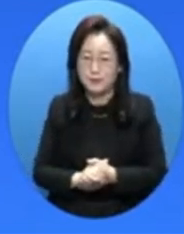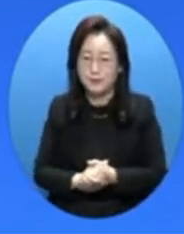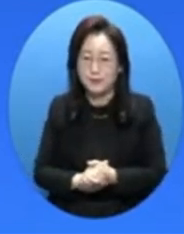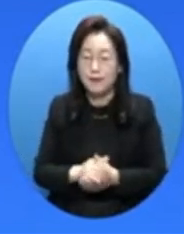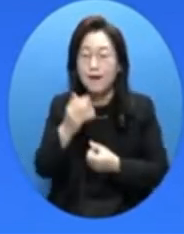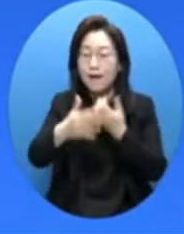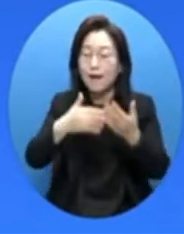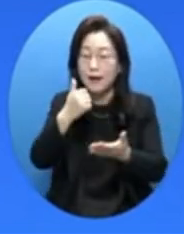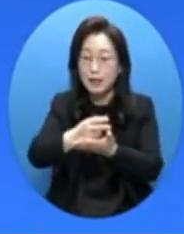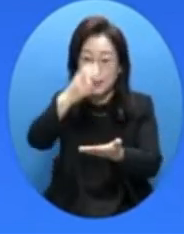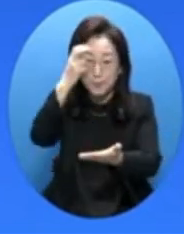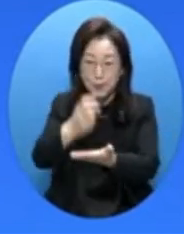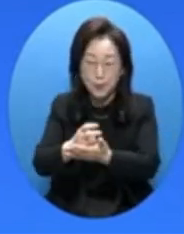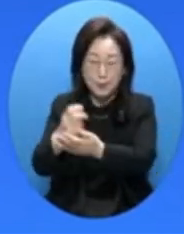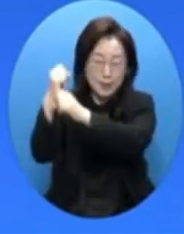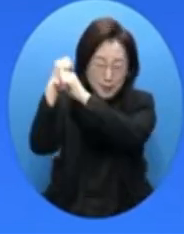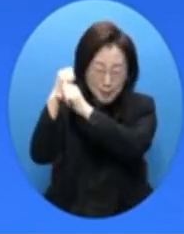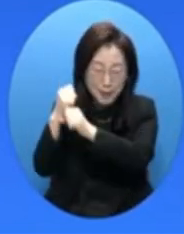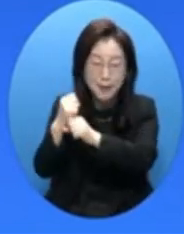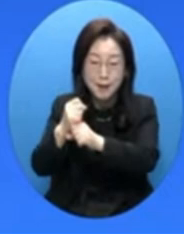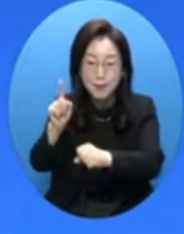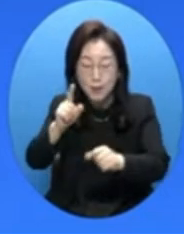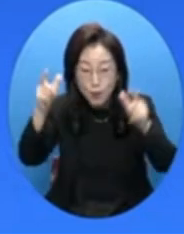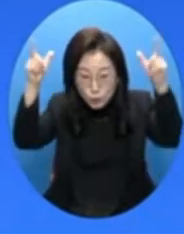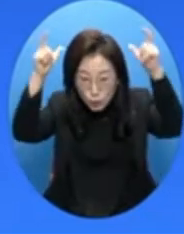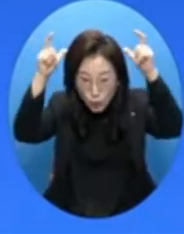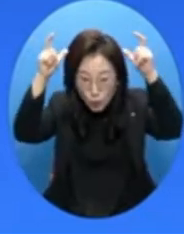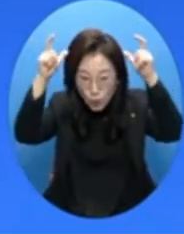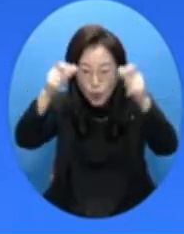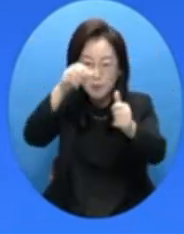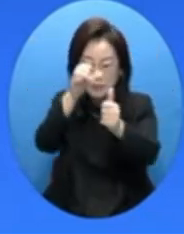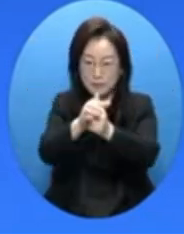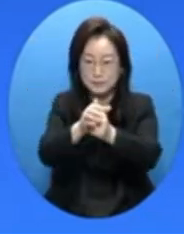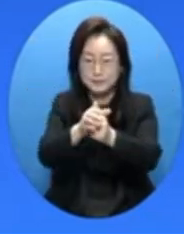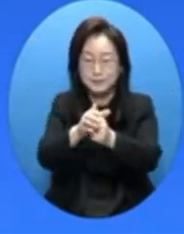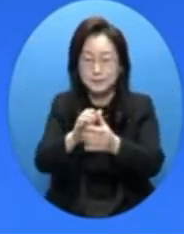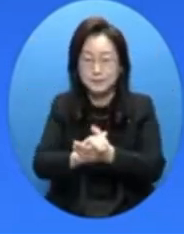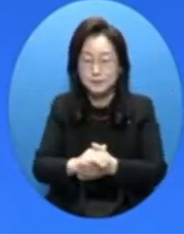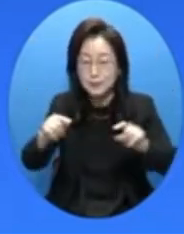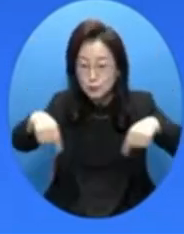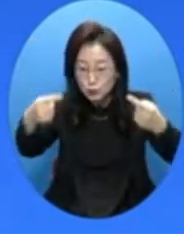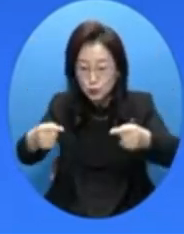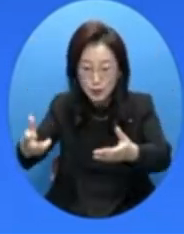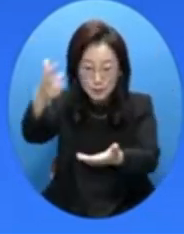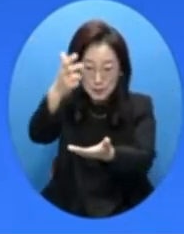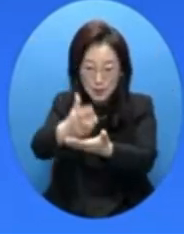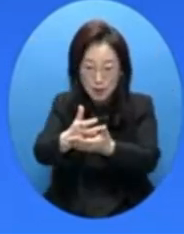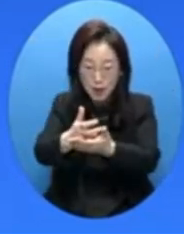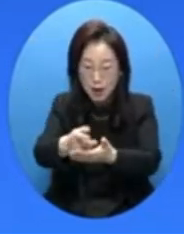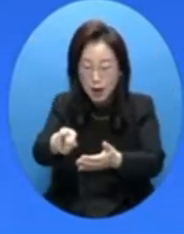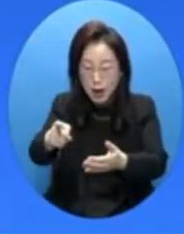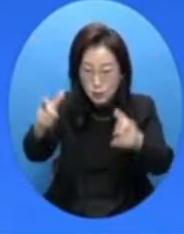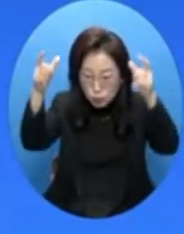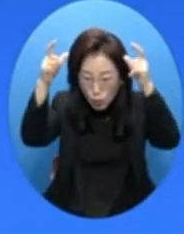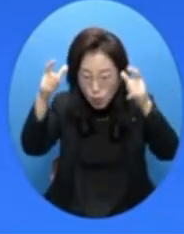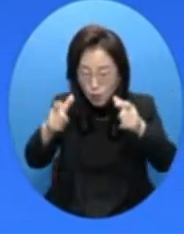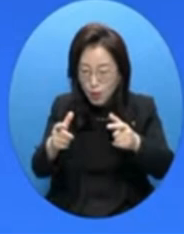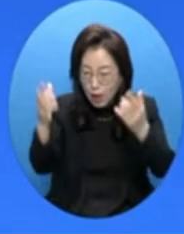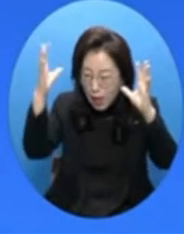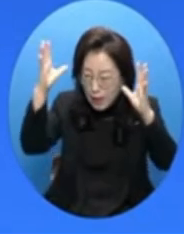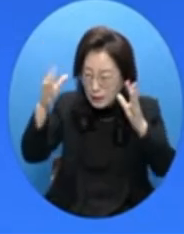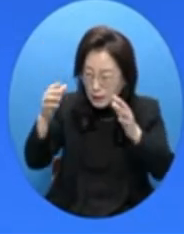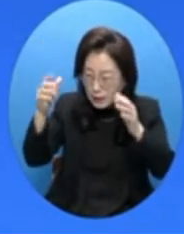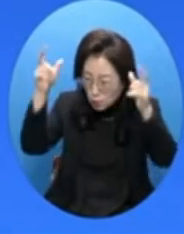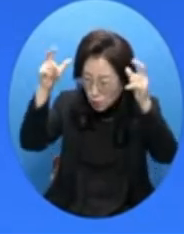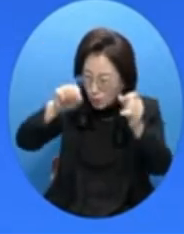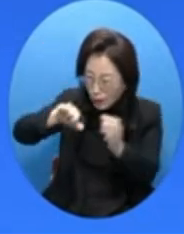하나님의 법궤를 메고 베스메스로 올라가는 손은 어린 송아지를 뒤에 두고 가면서도 뒤를